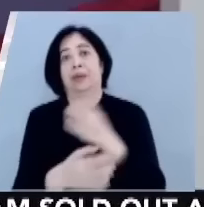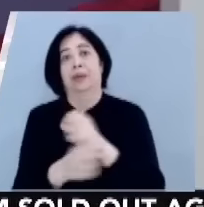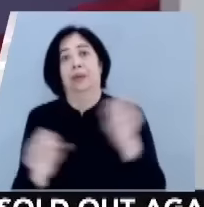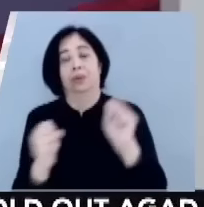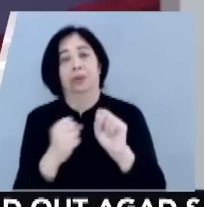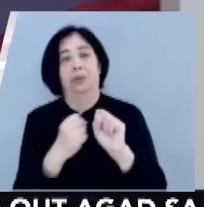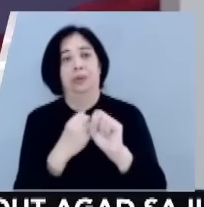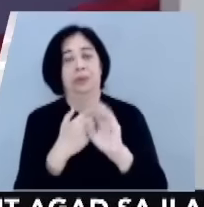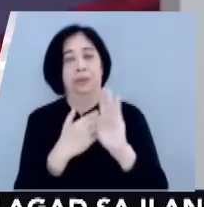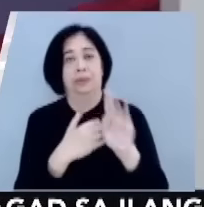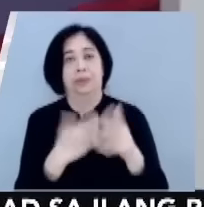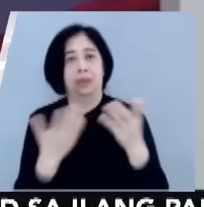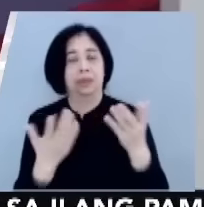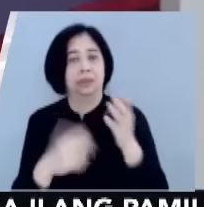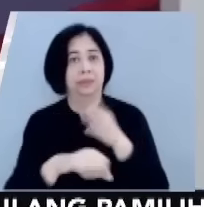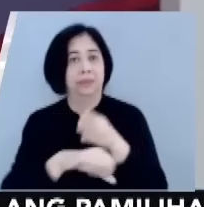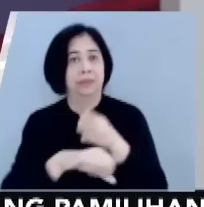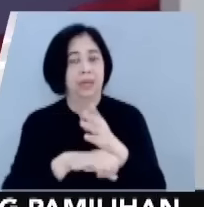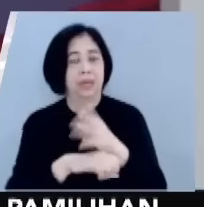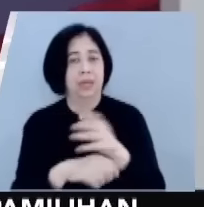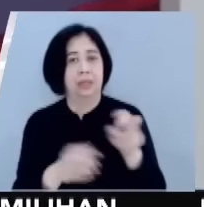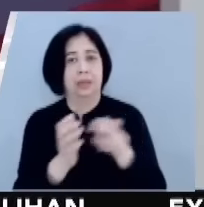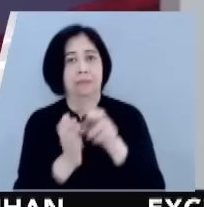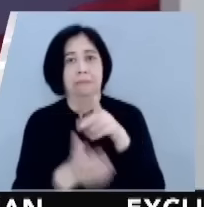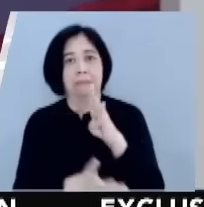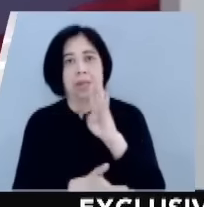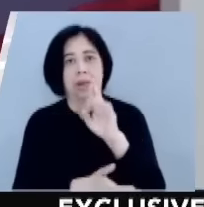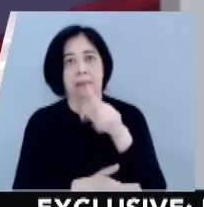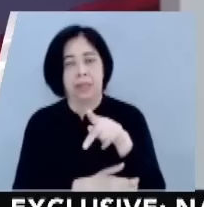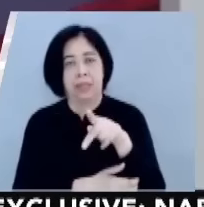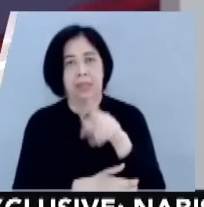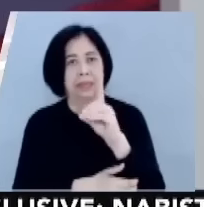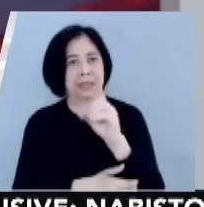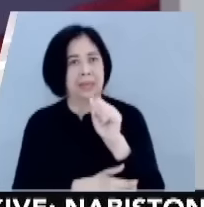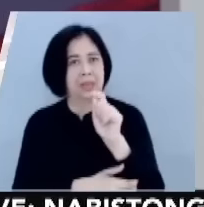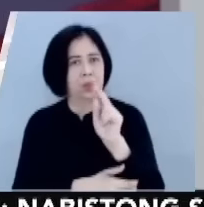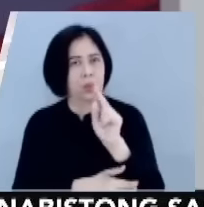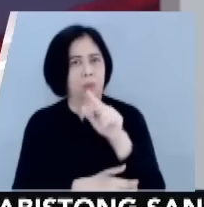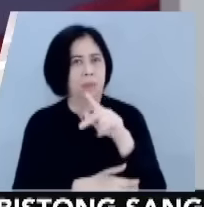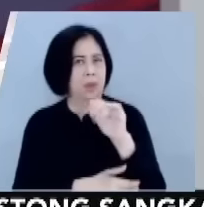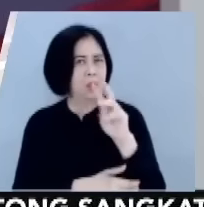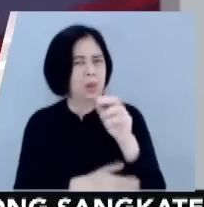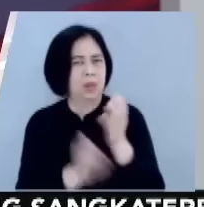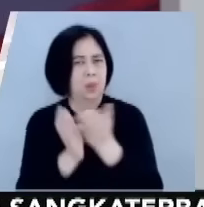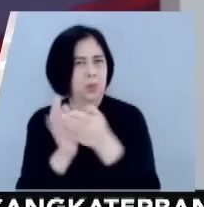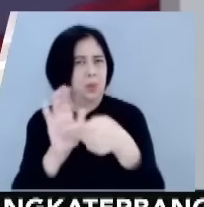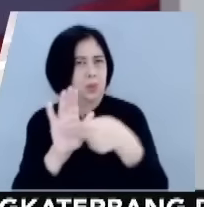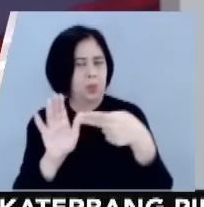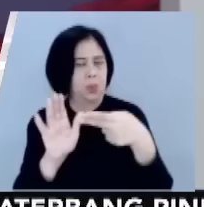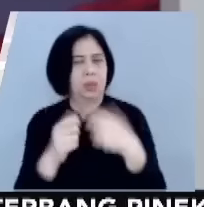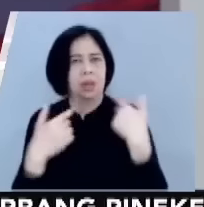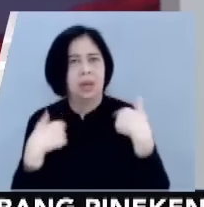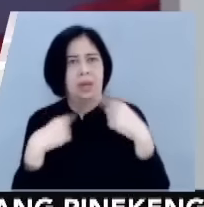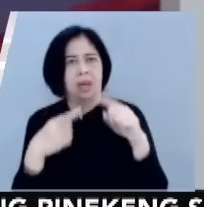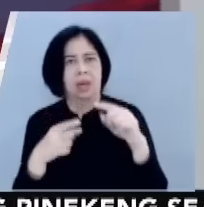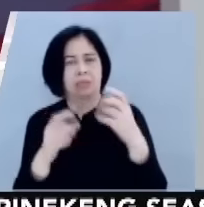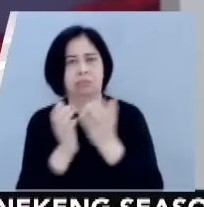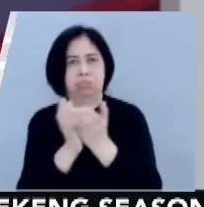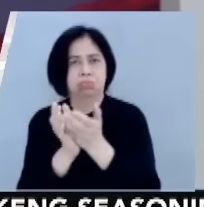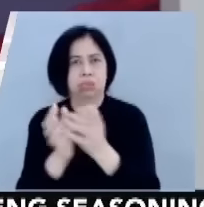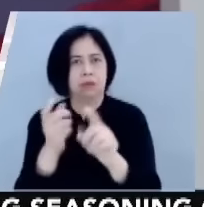sa Bataan ang mga sakay ng BRP Datu Pagbuaya sa kabila ng mga tinamong pinsala ng barko mula